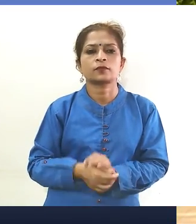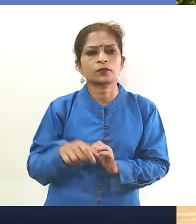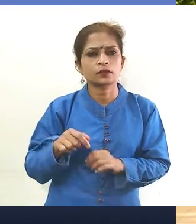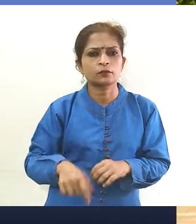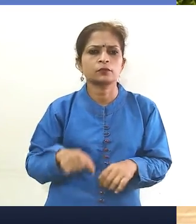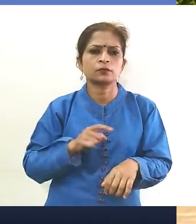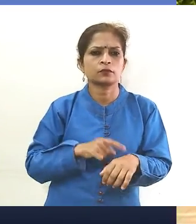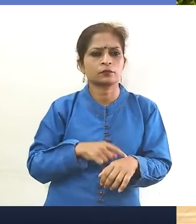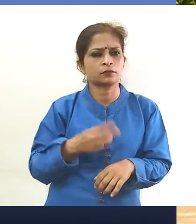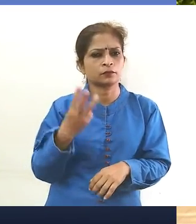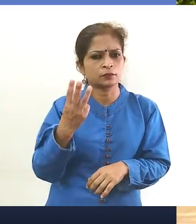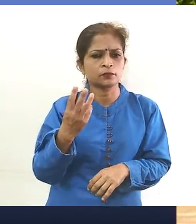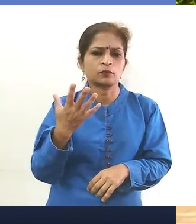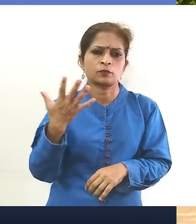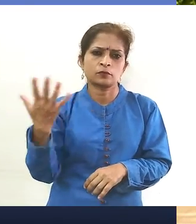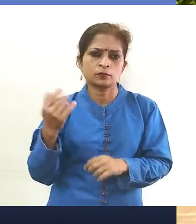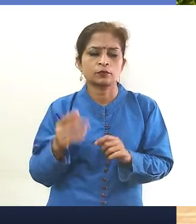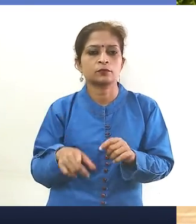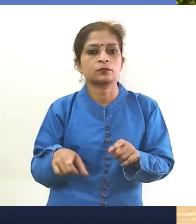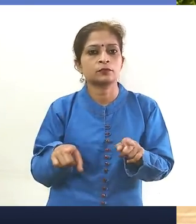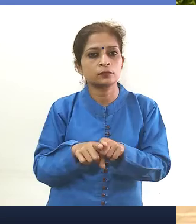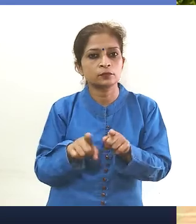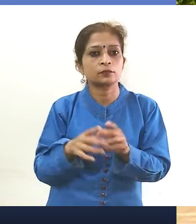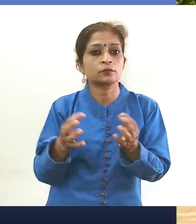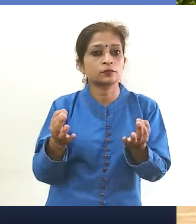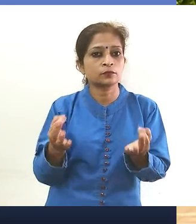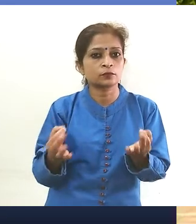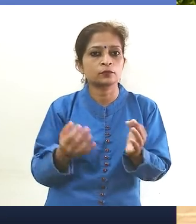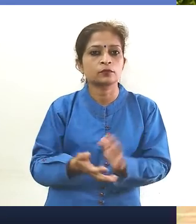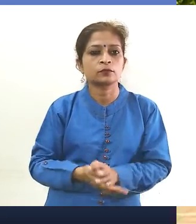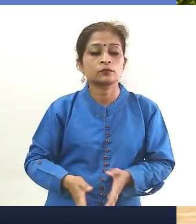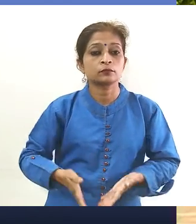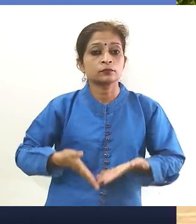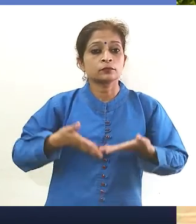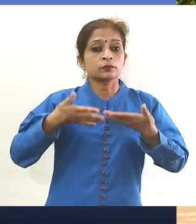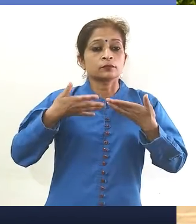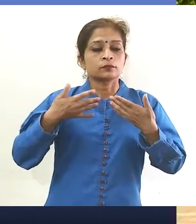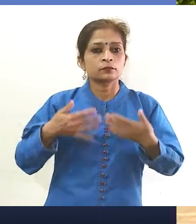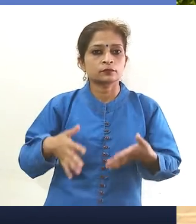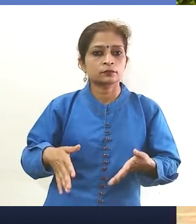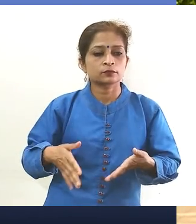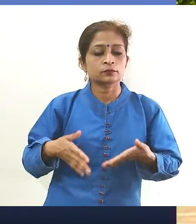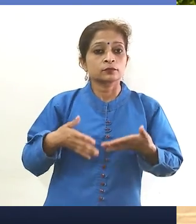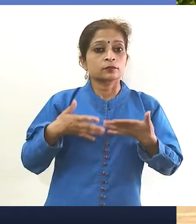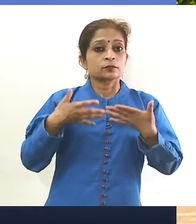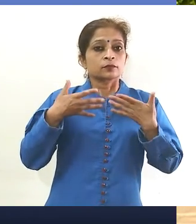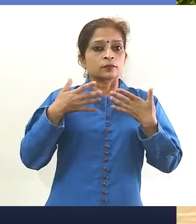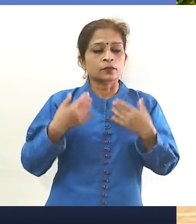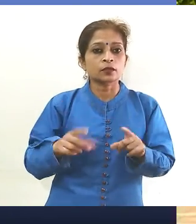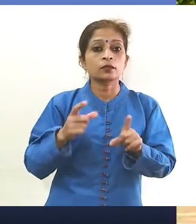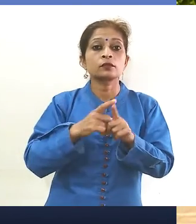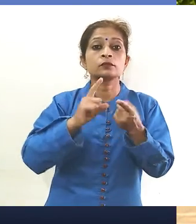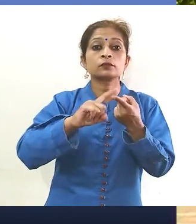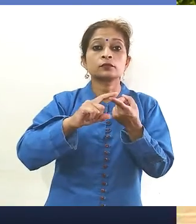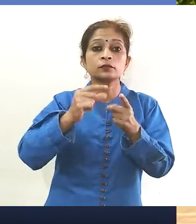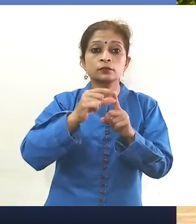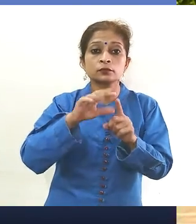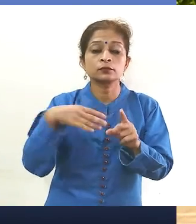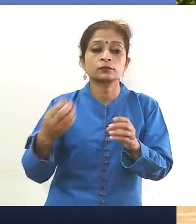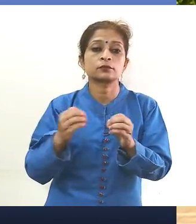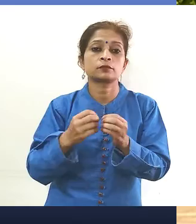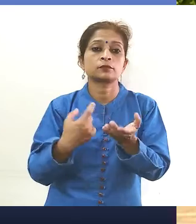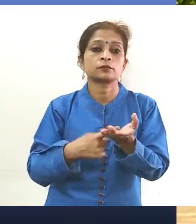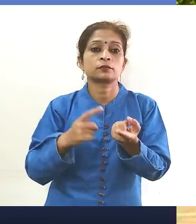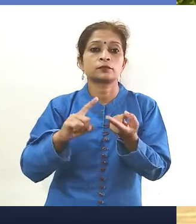कम से कम 3 से 5 बार भ्रामरी और 3 से 5 बार ऐसे उद्गीत लंबा गहरा श्वास भर के ओंकार का उच्चारण करते हैं, लंबा गहरा।